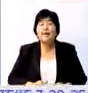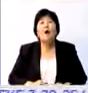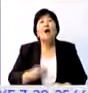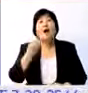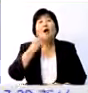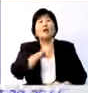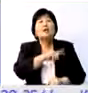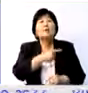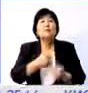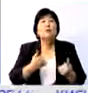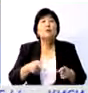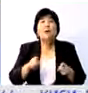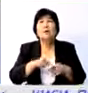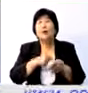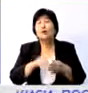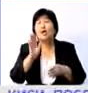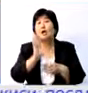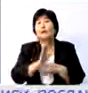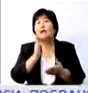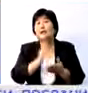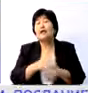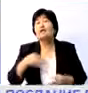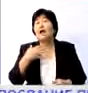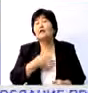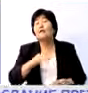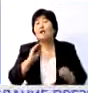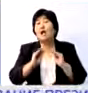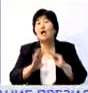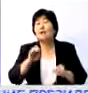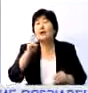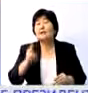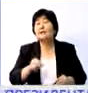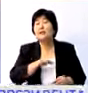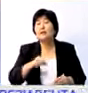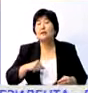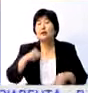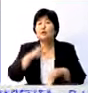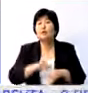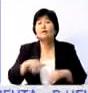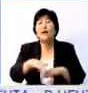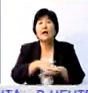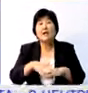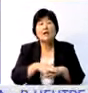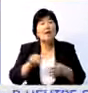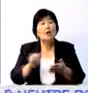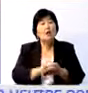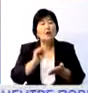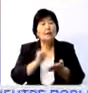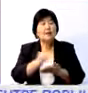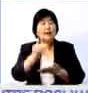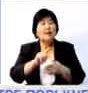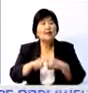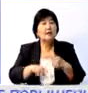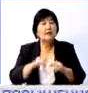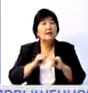Качество медицинских услуг, подчеркнуто в послании, является важнейшим компонентом социального самочувствия населения. В документе намечен ряд задач по